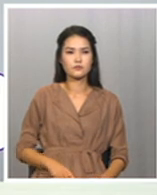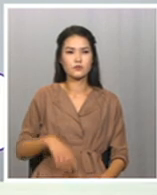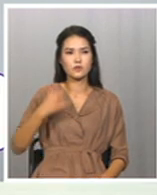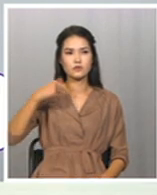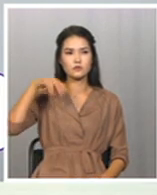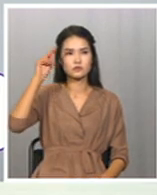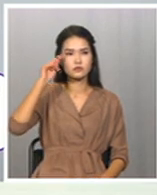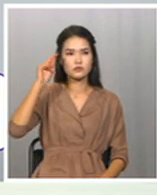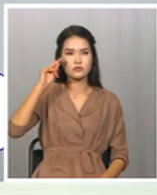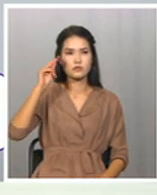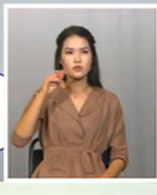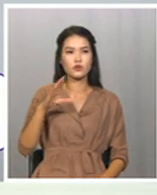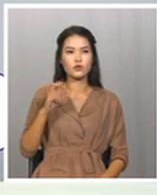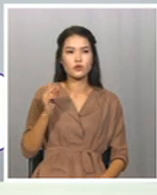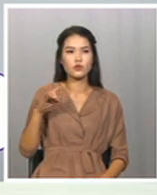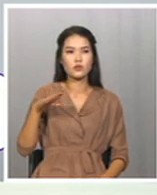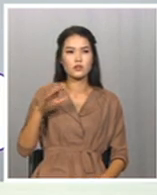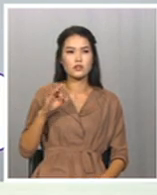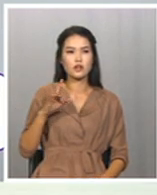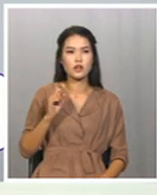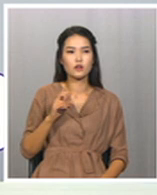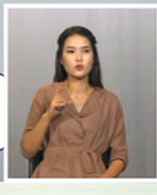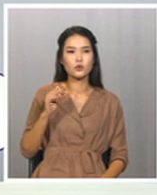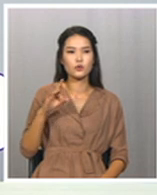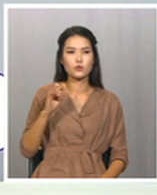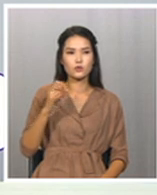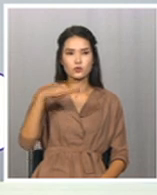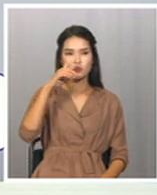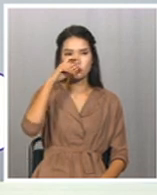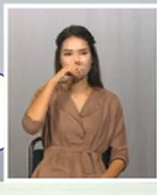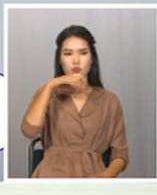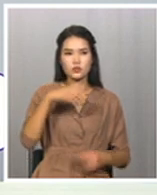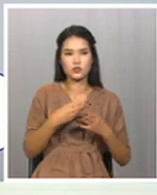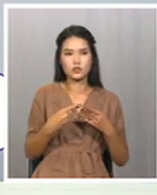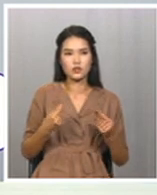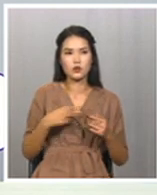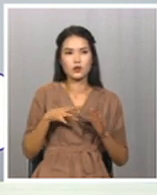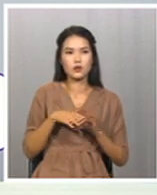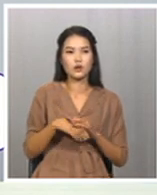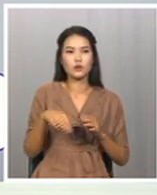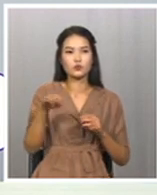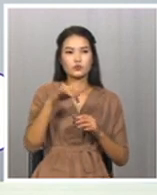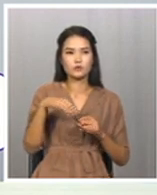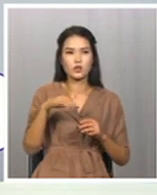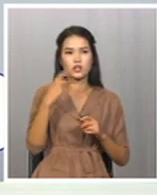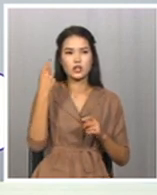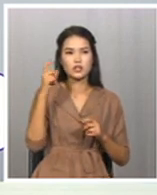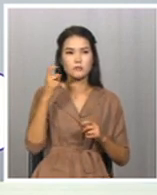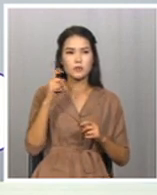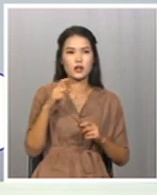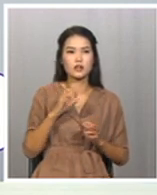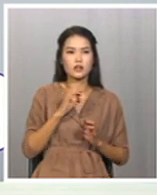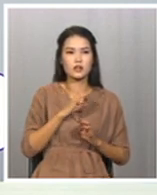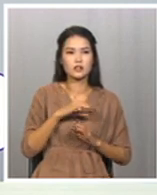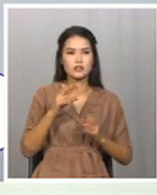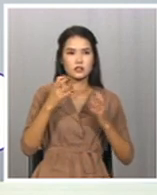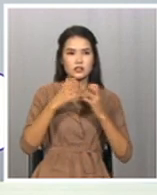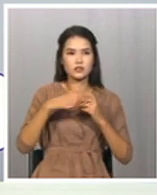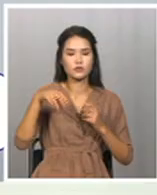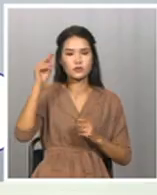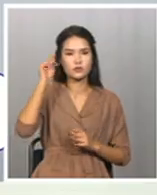Бүгінгі сабақта сұйылтылған күкірт қышқылының ерітіндісімен және оның тұздарының химиялық қасиеттерін